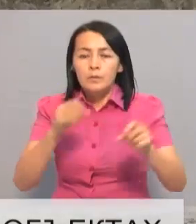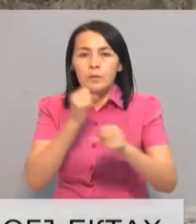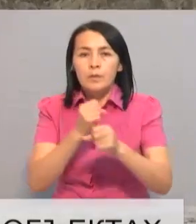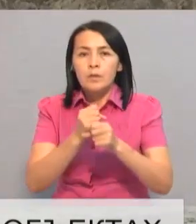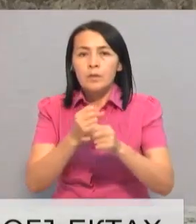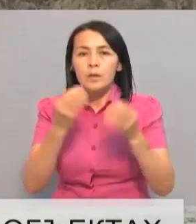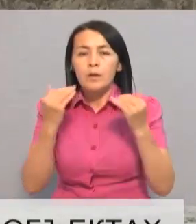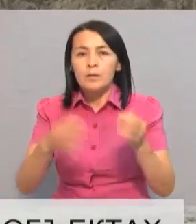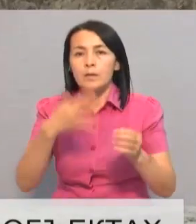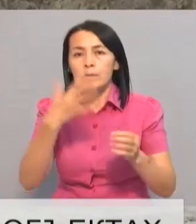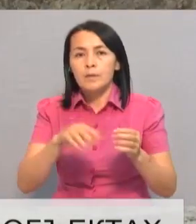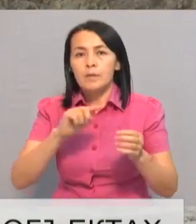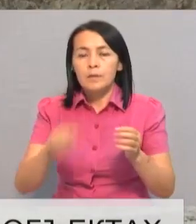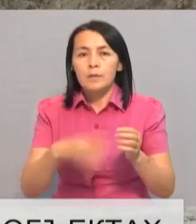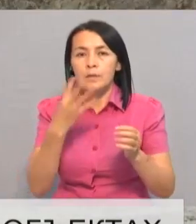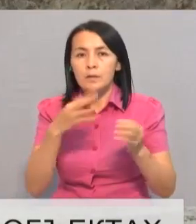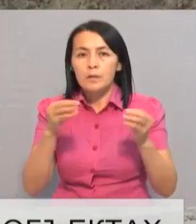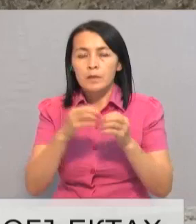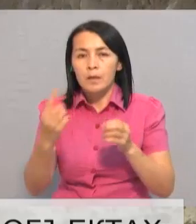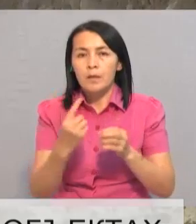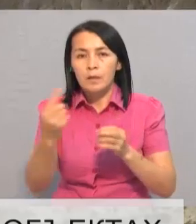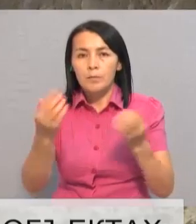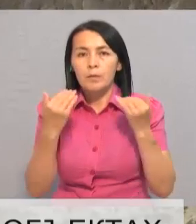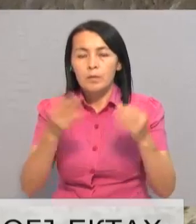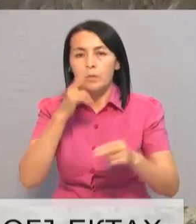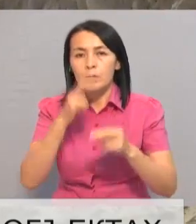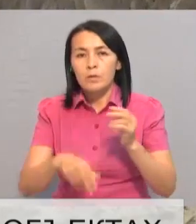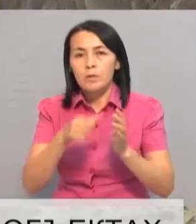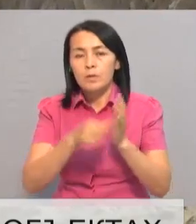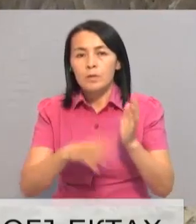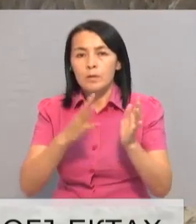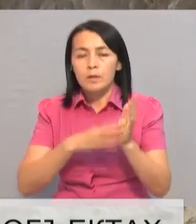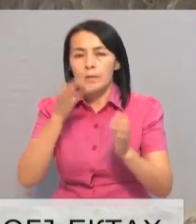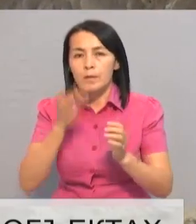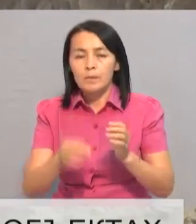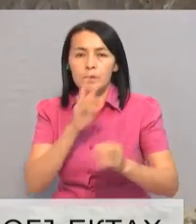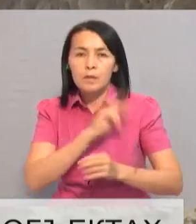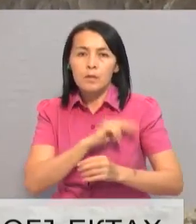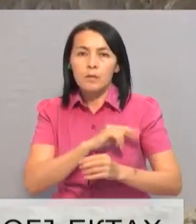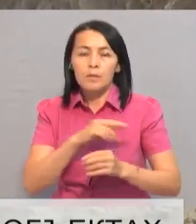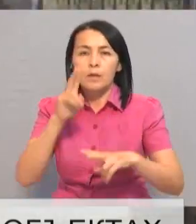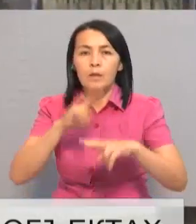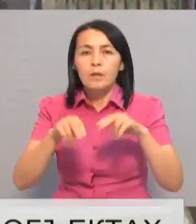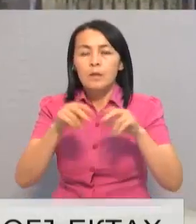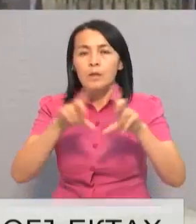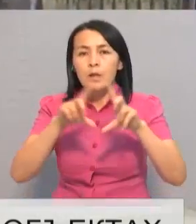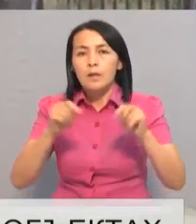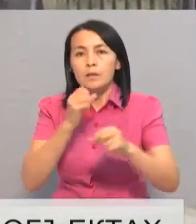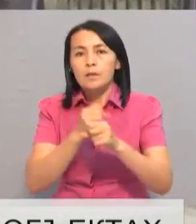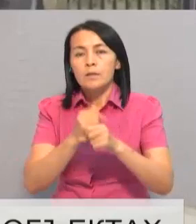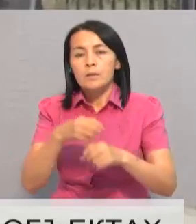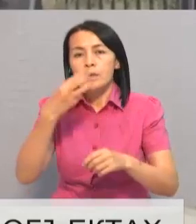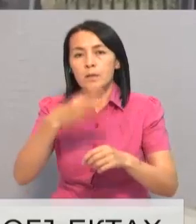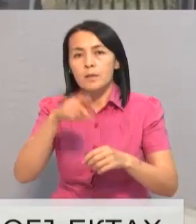общей протяженностью 50,4 километра. Уже завершено 69% работ. На стройке объекта задействовано